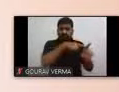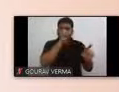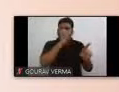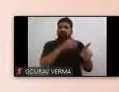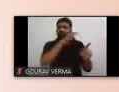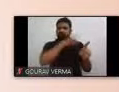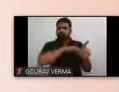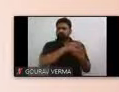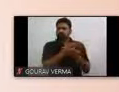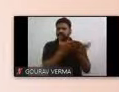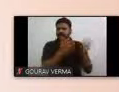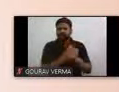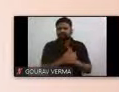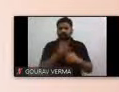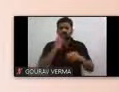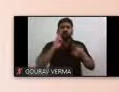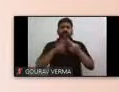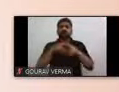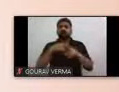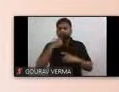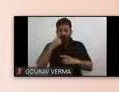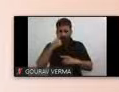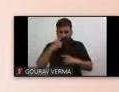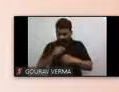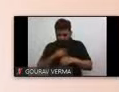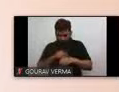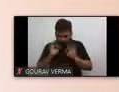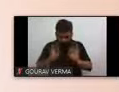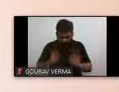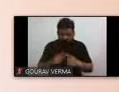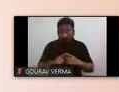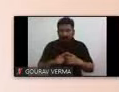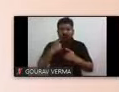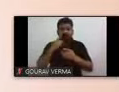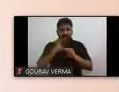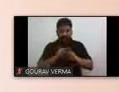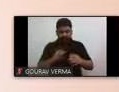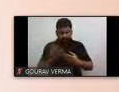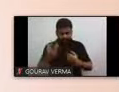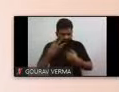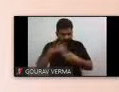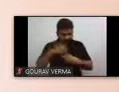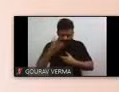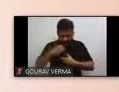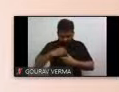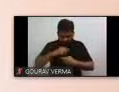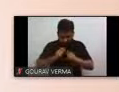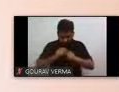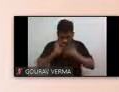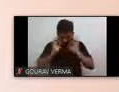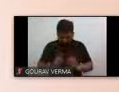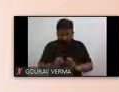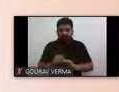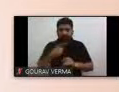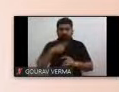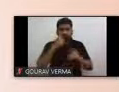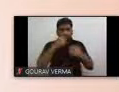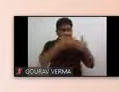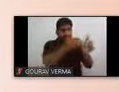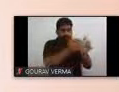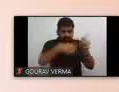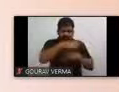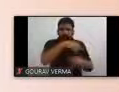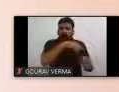benefit. अगर माँ को time मिलेगा, अगर बच्चा integrated है, अगर माँ integrated तो community को भी फायदा